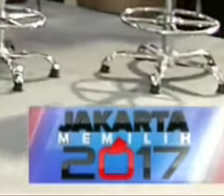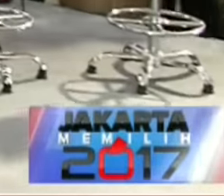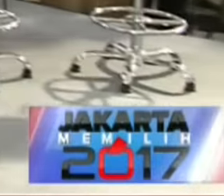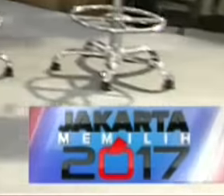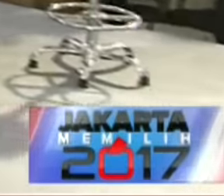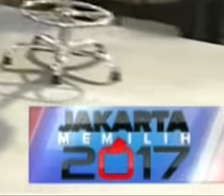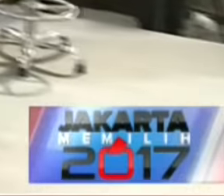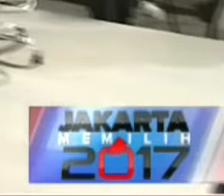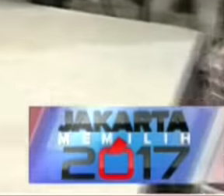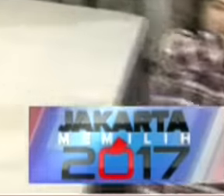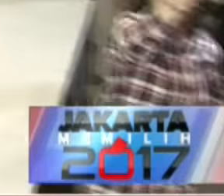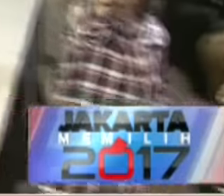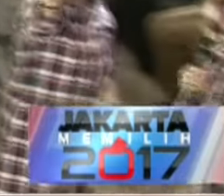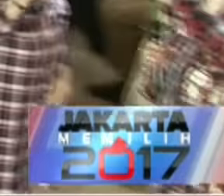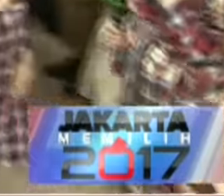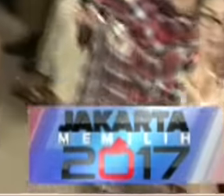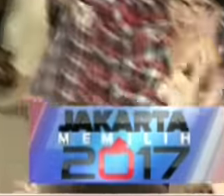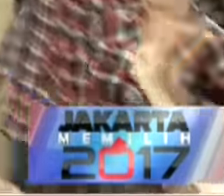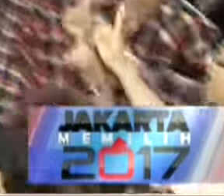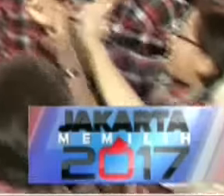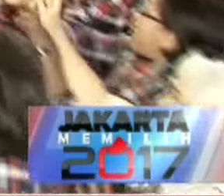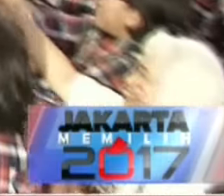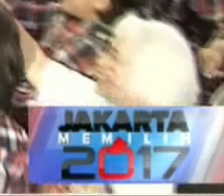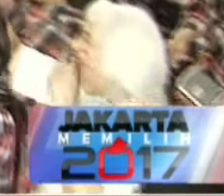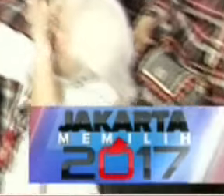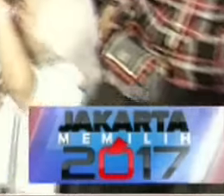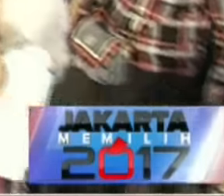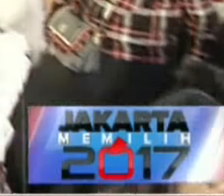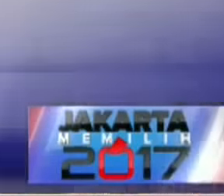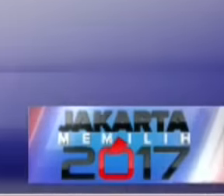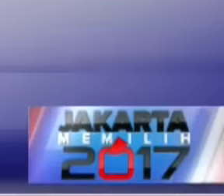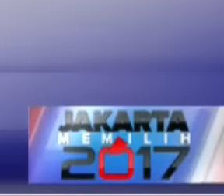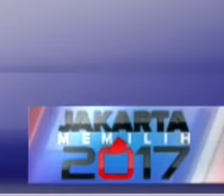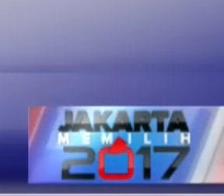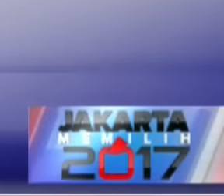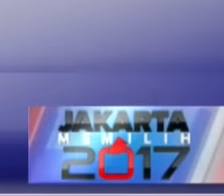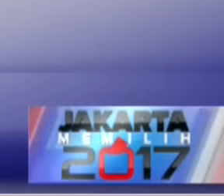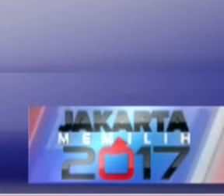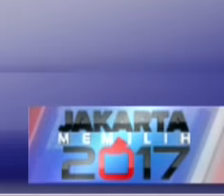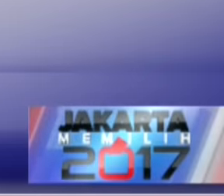Pilihan.